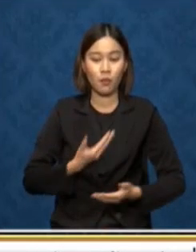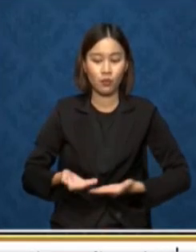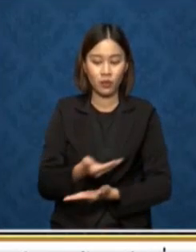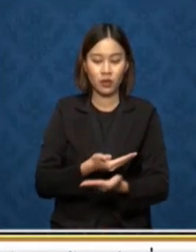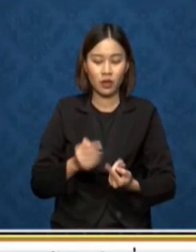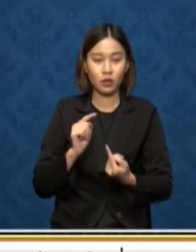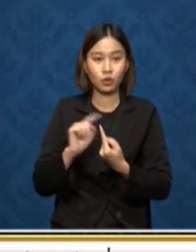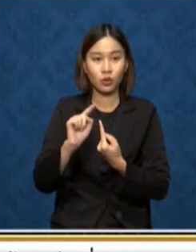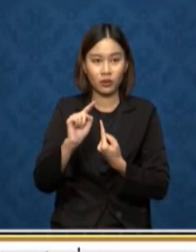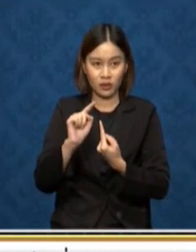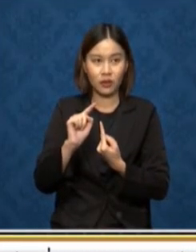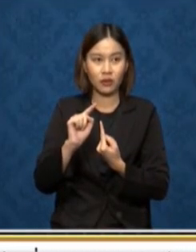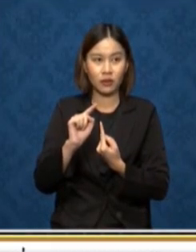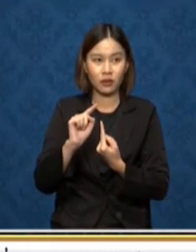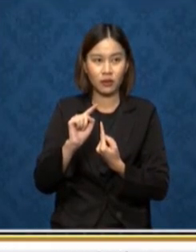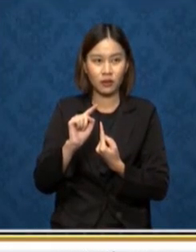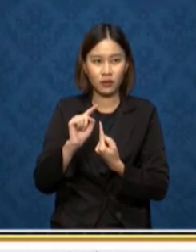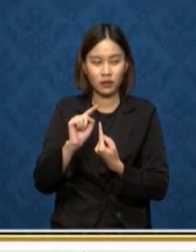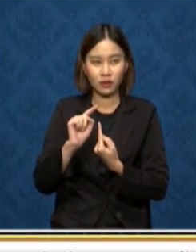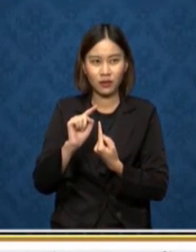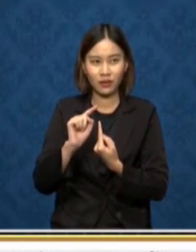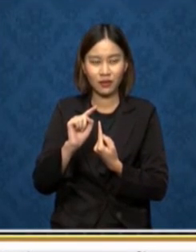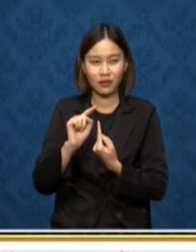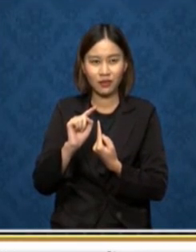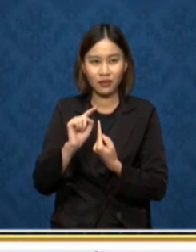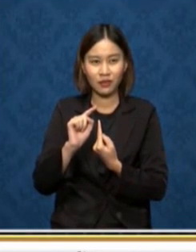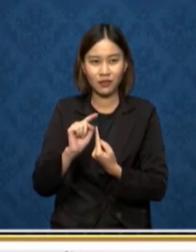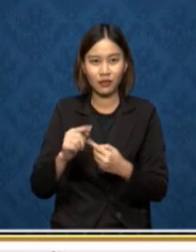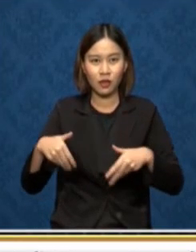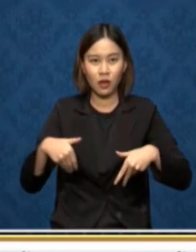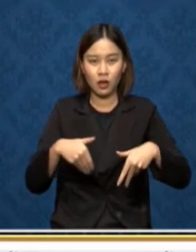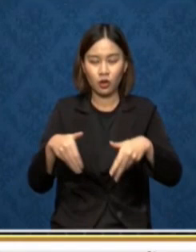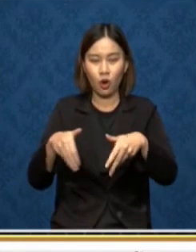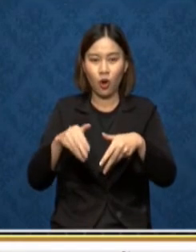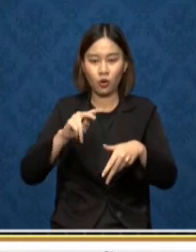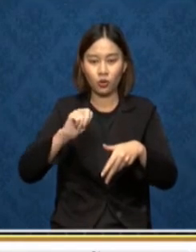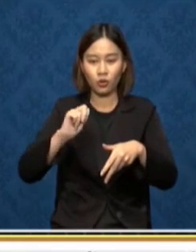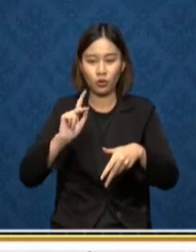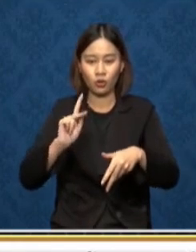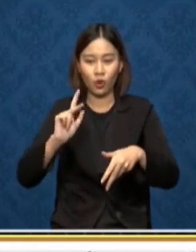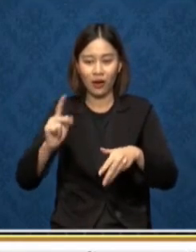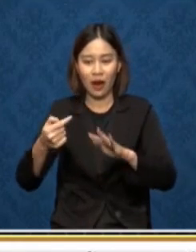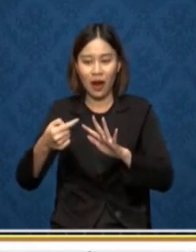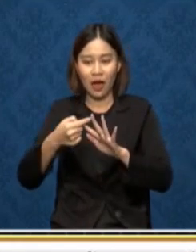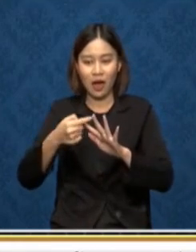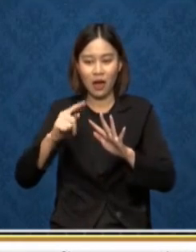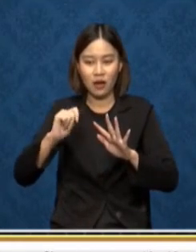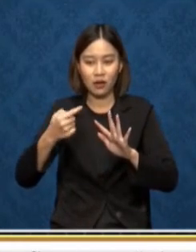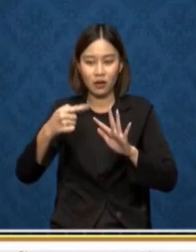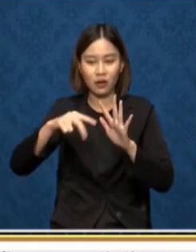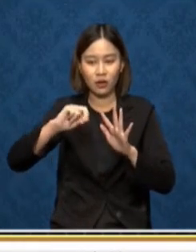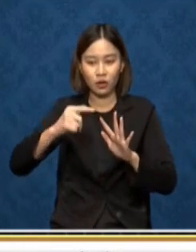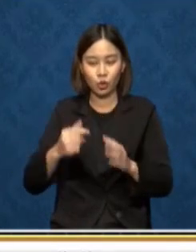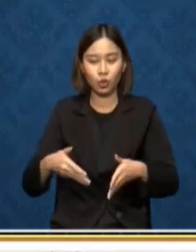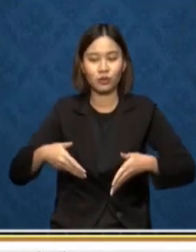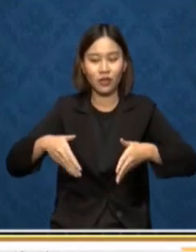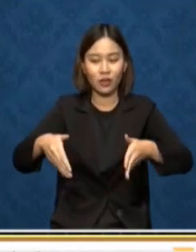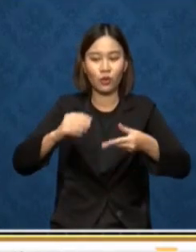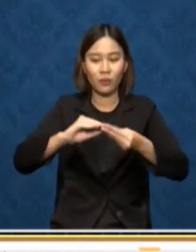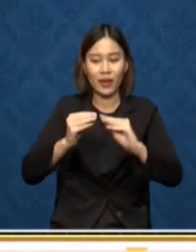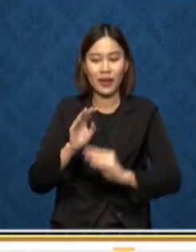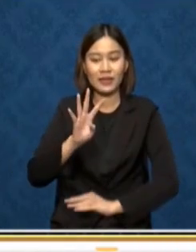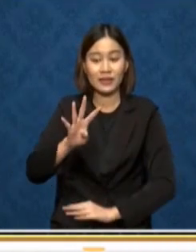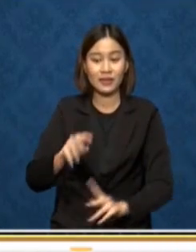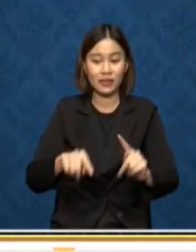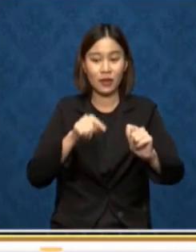ารอครั เป็จดตัดทาง คับเย๊ก ซึ่งเรีกวาคลงนกกธูงครั ธรรธัณฑ์ตั้งอยู่บนจุดตัดทางหลงเภ็ดน หมายเลขสี่